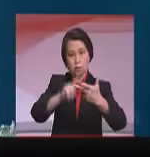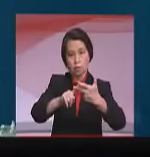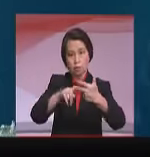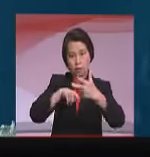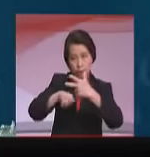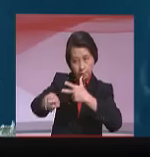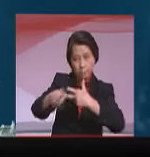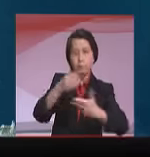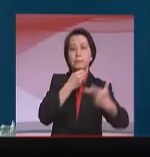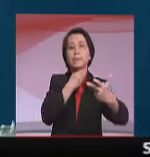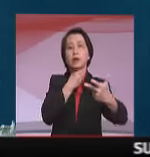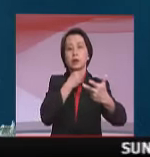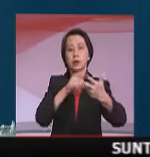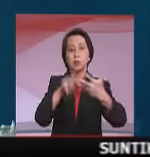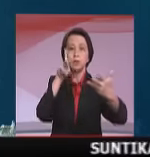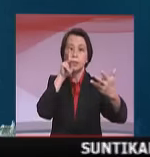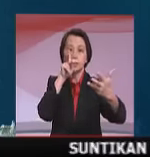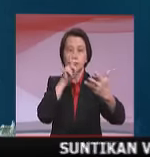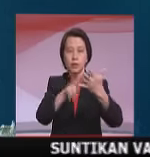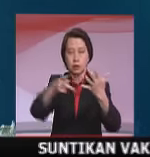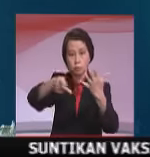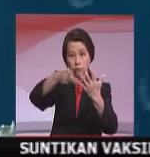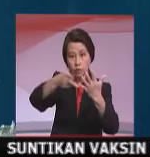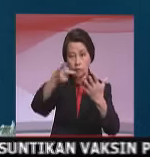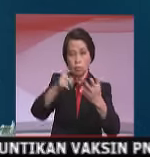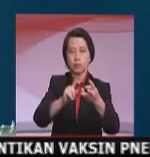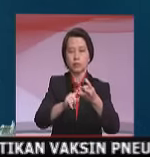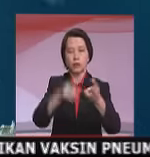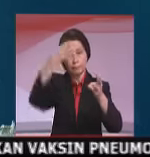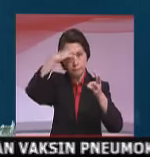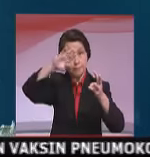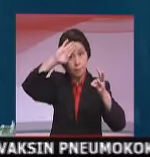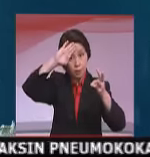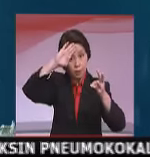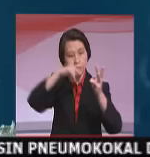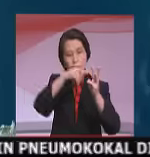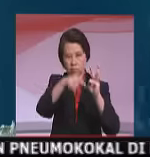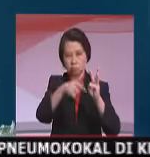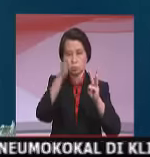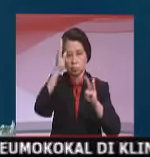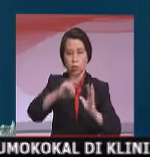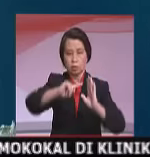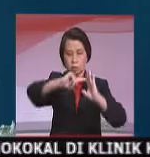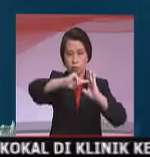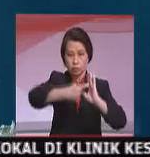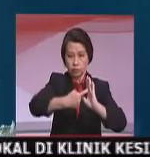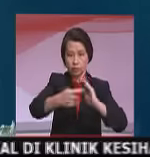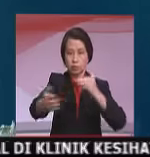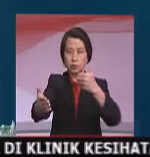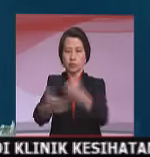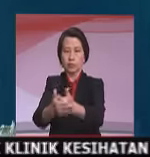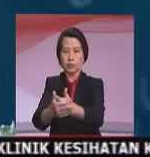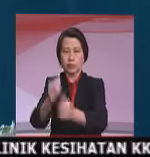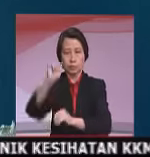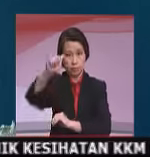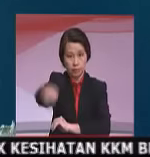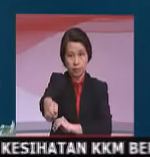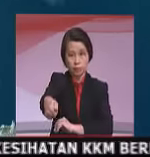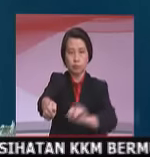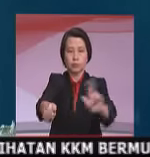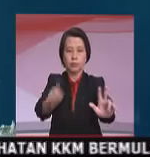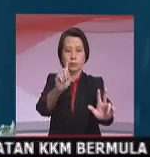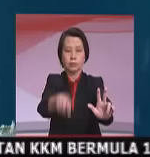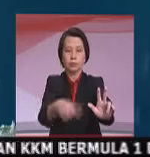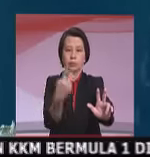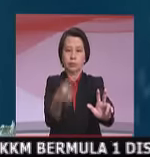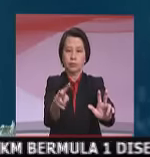pedalaman negeri Perak, negeri Kedah, Pulau Pinang dan juga Perlis, dijangka akan berkuat kuasa sehingga ke hari esok